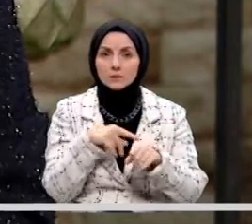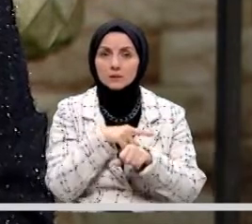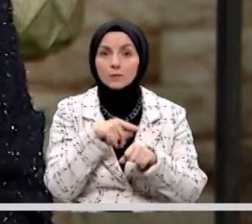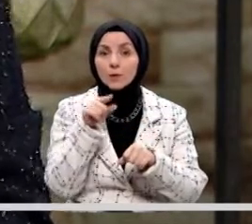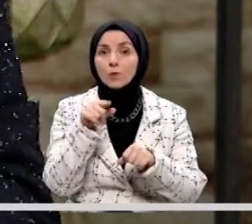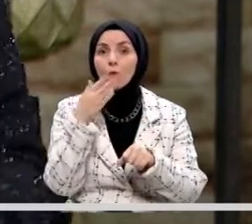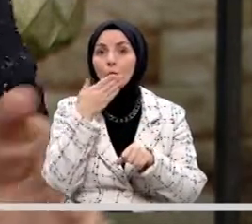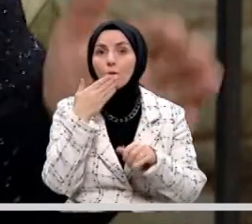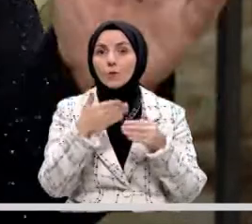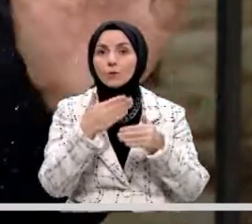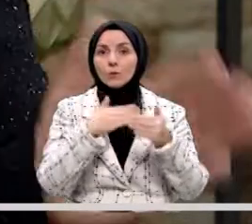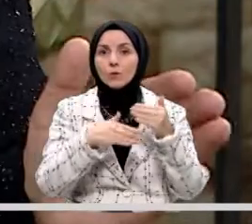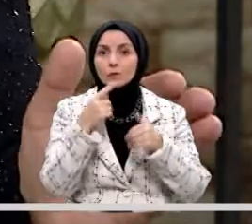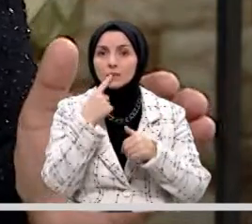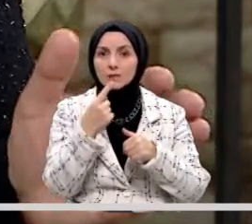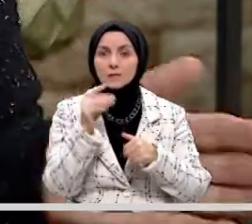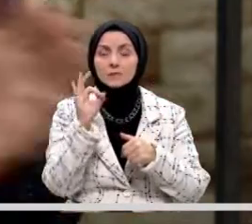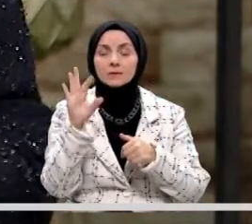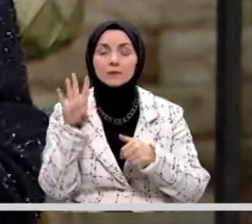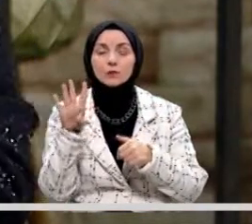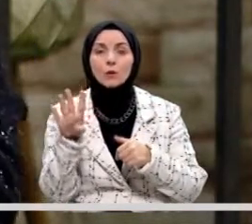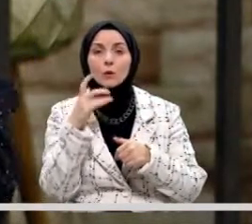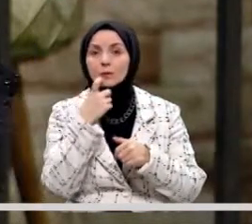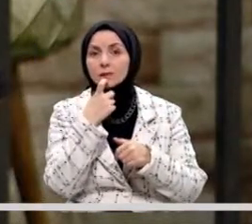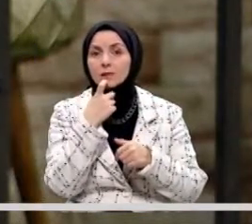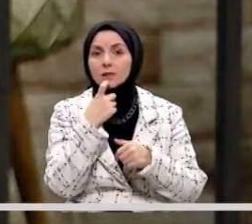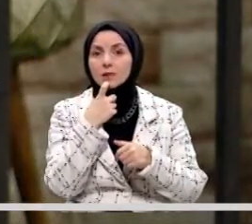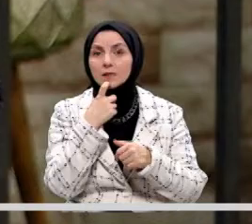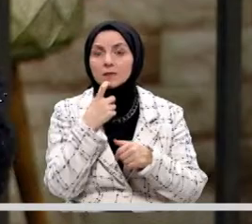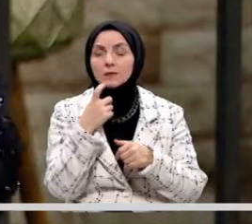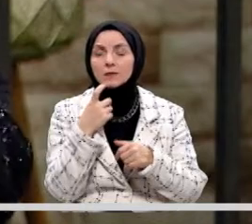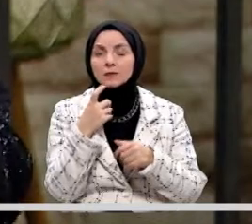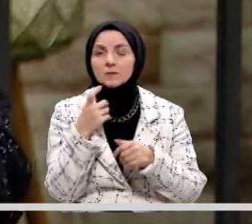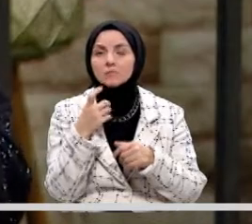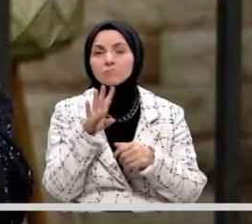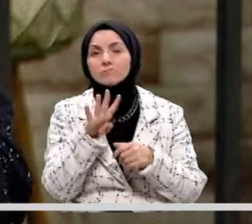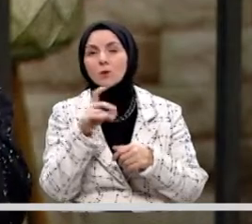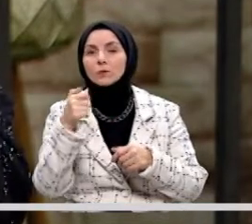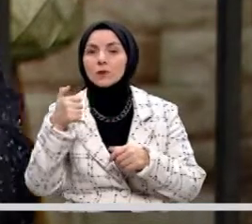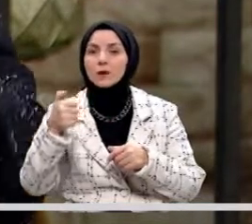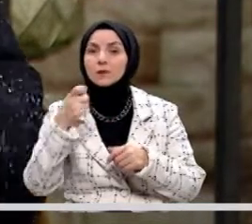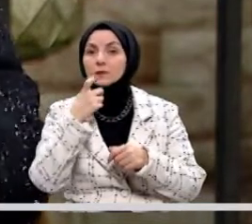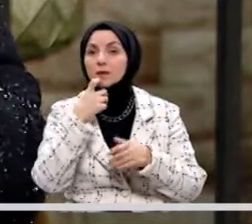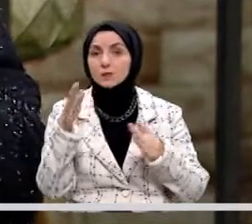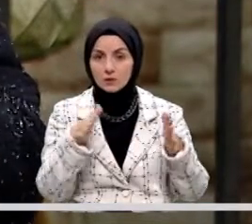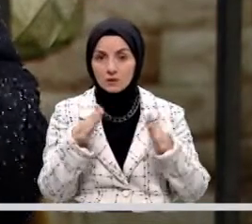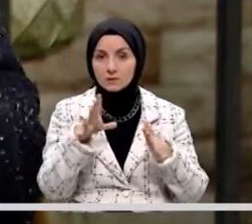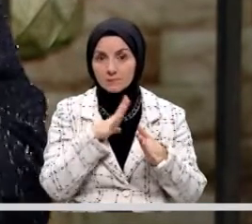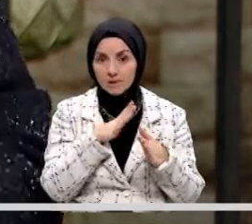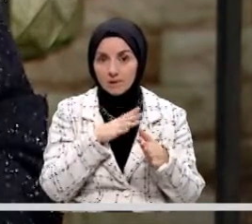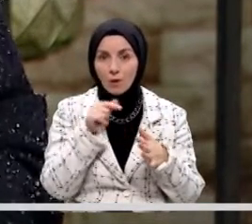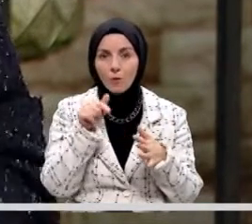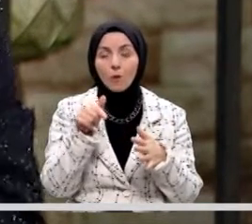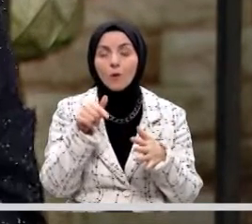okul öncesi dönemi dediğimiz 04 yani 2-024 diyoruz ama 4-6 dönemi var ya o dönemi doğru